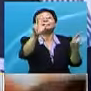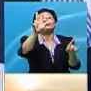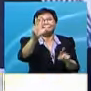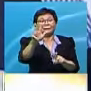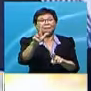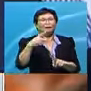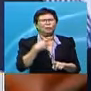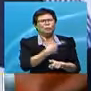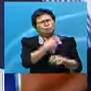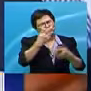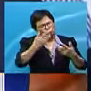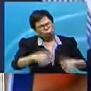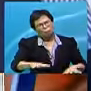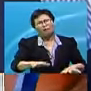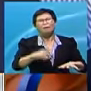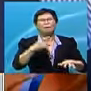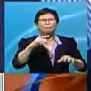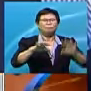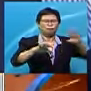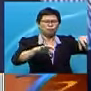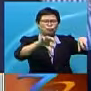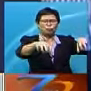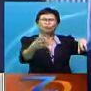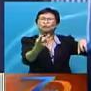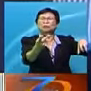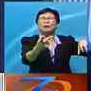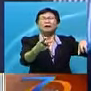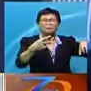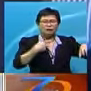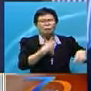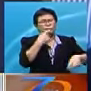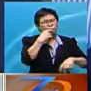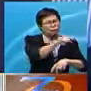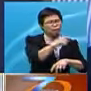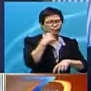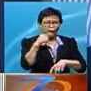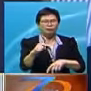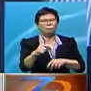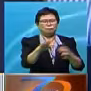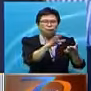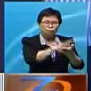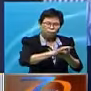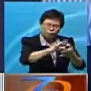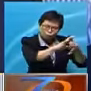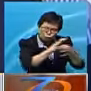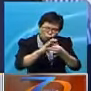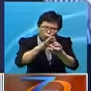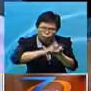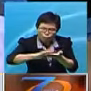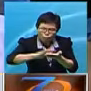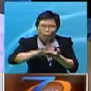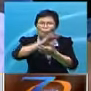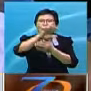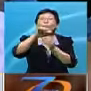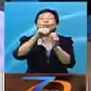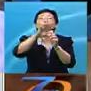telah juga meminta supaya mereka membuat gotong royong yang melibatkan komuniti.